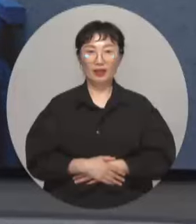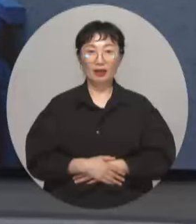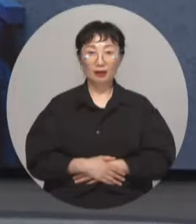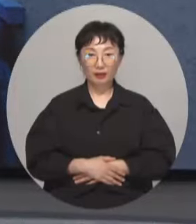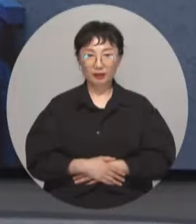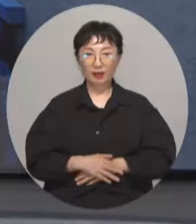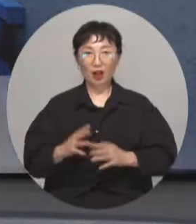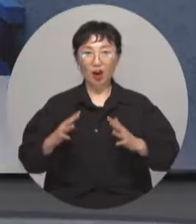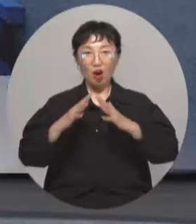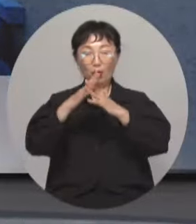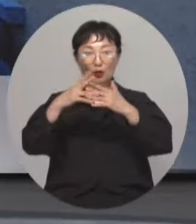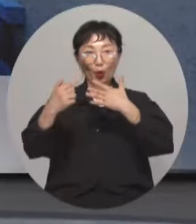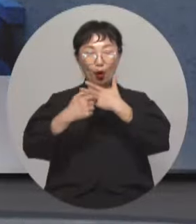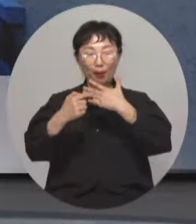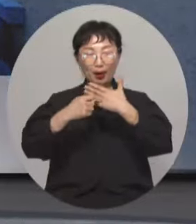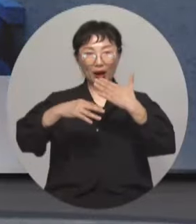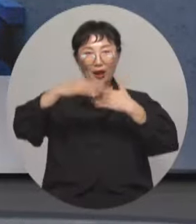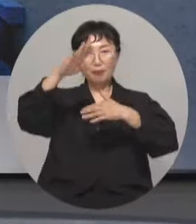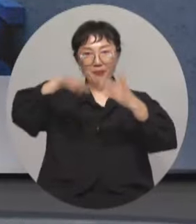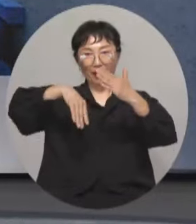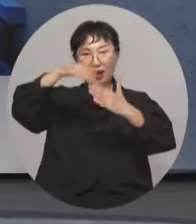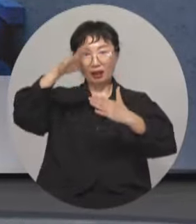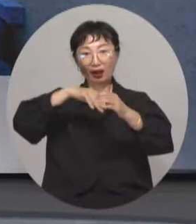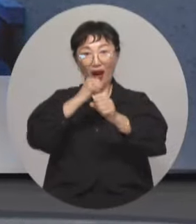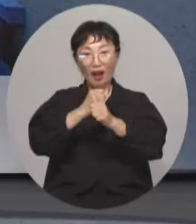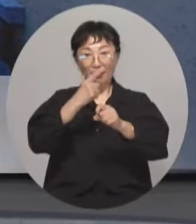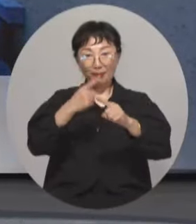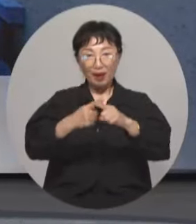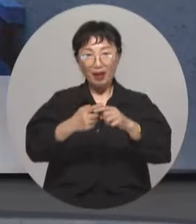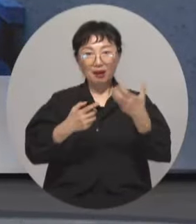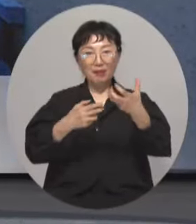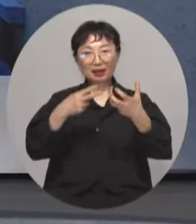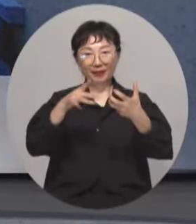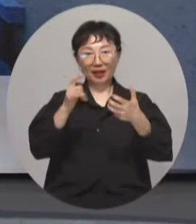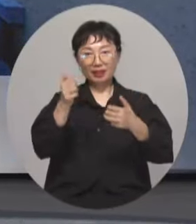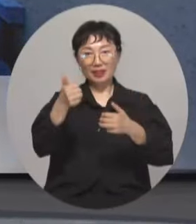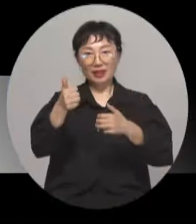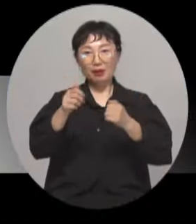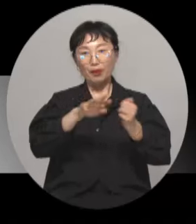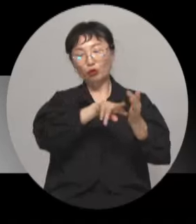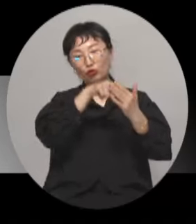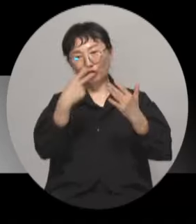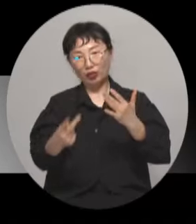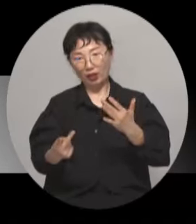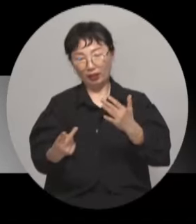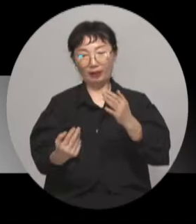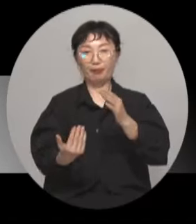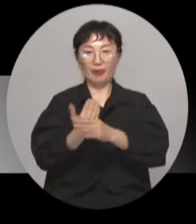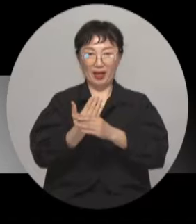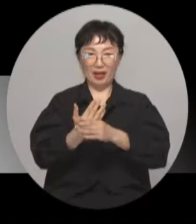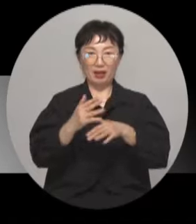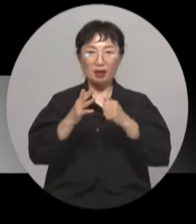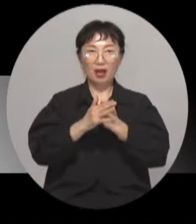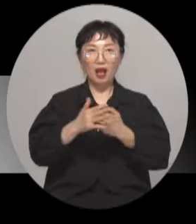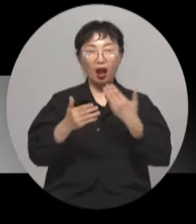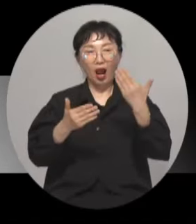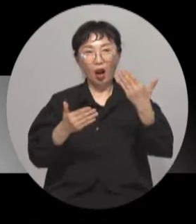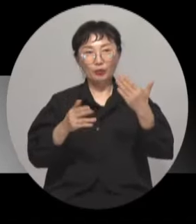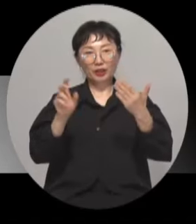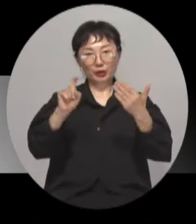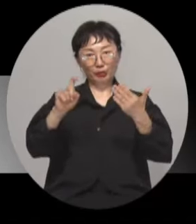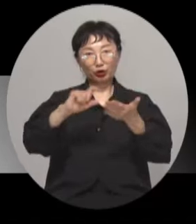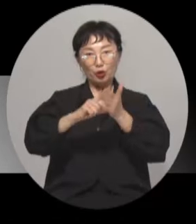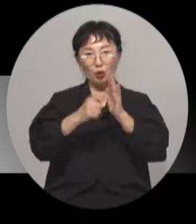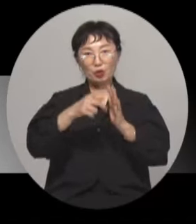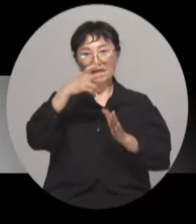건물 외벽에 페인트 치를 하던 80대가 추락해 숨지는 사고가 발생했습니다 오늘 오전 9시 10분 쯤 익산